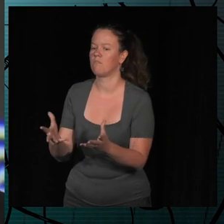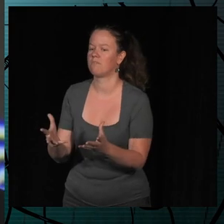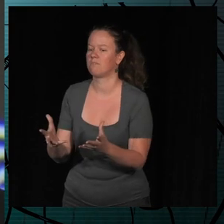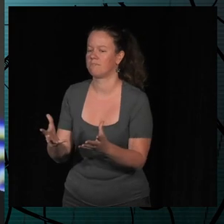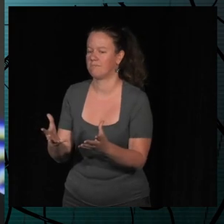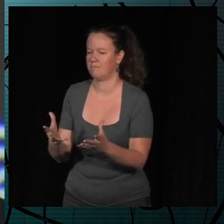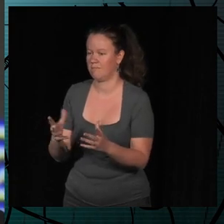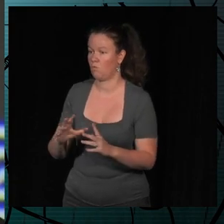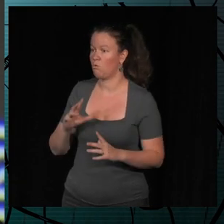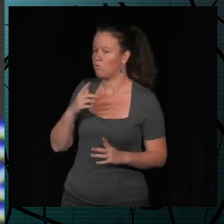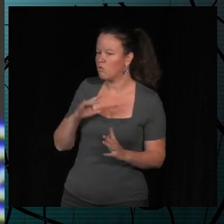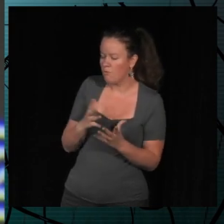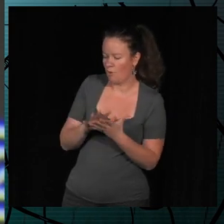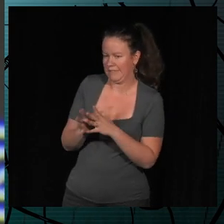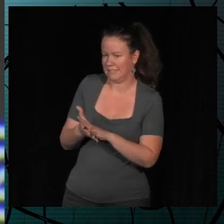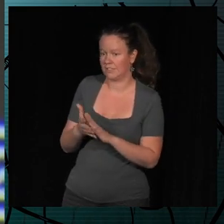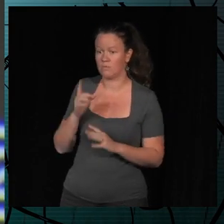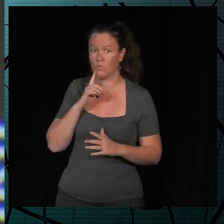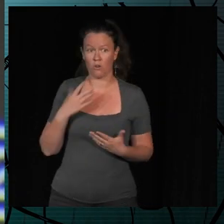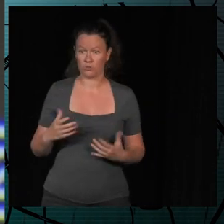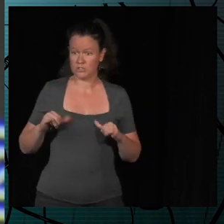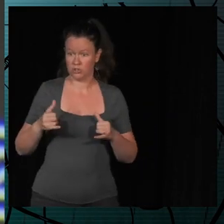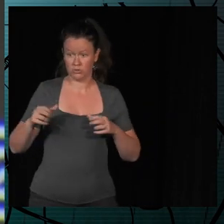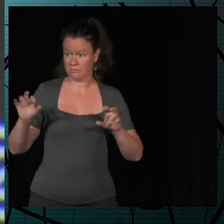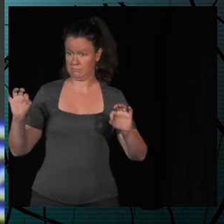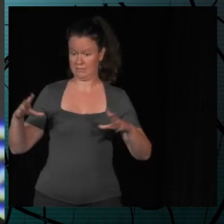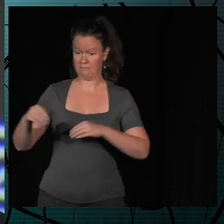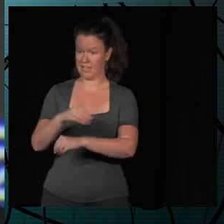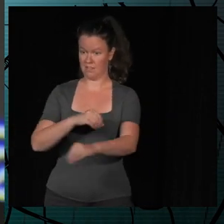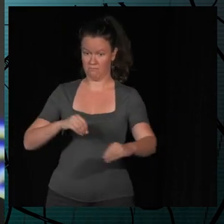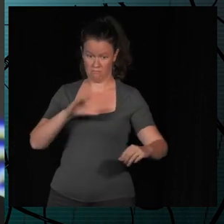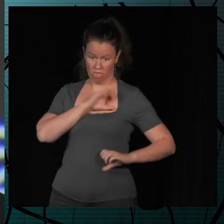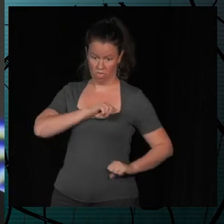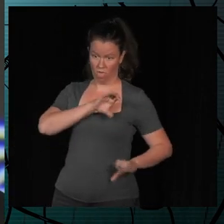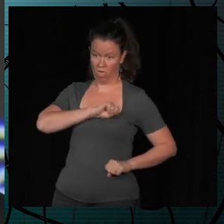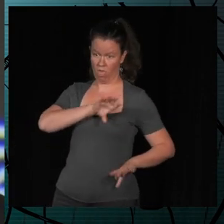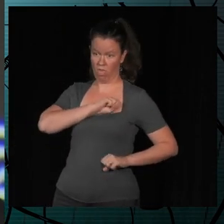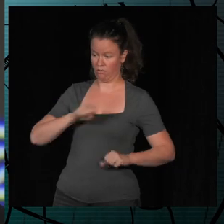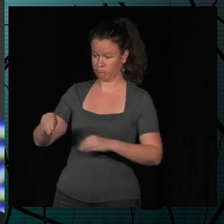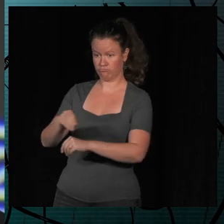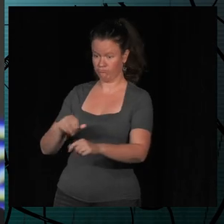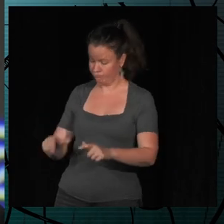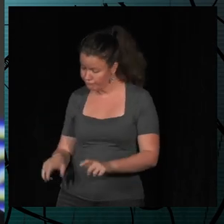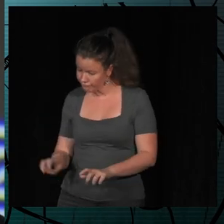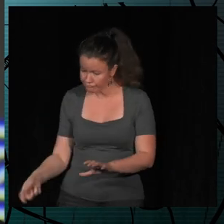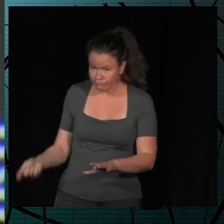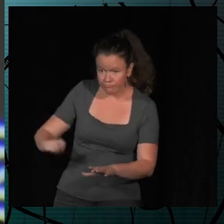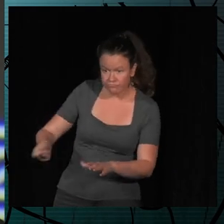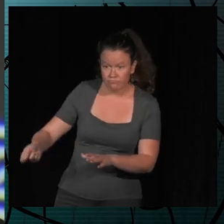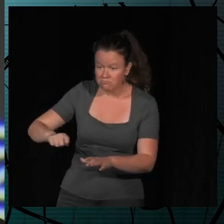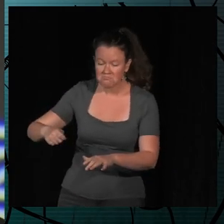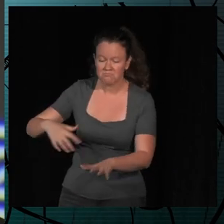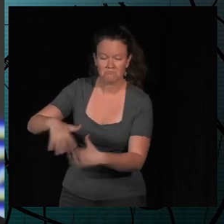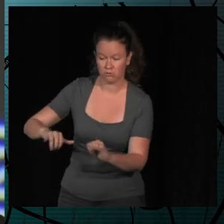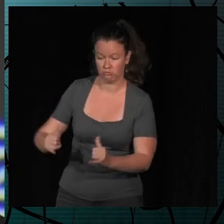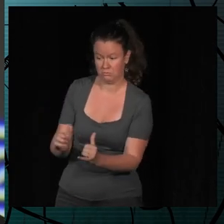aujourd'hui la plupart des jeux sont bac à sables on peut y faire des tas de choses alors comme ça n'a pas été évoqué je l'évoque il y a des joueurs